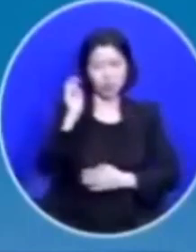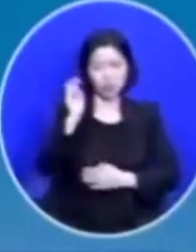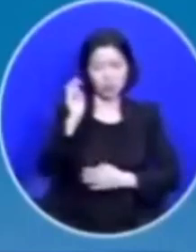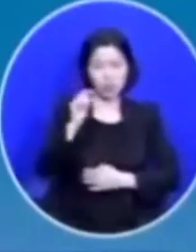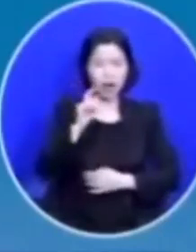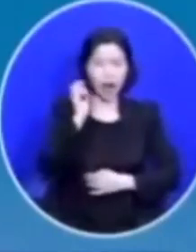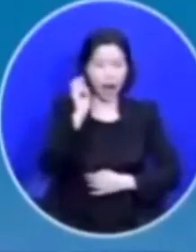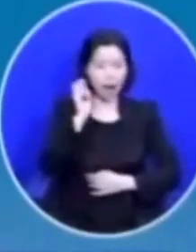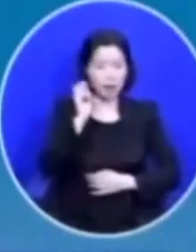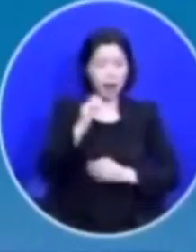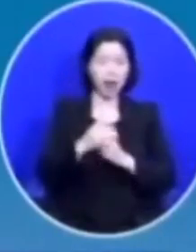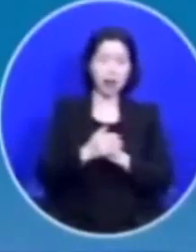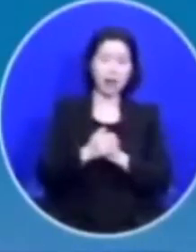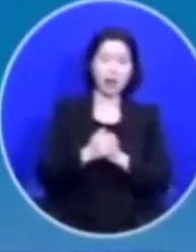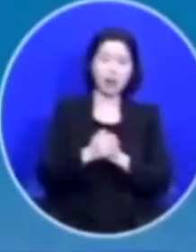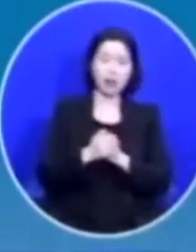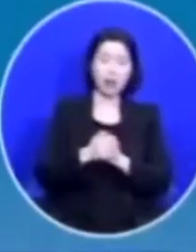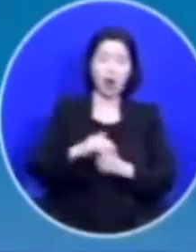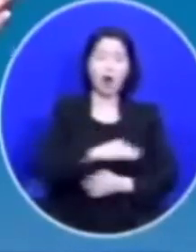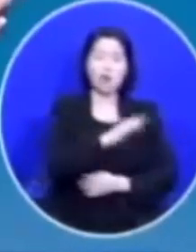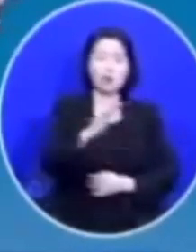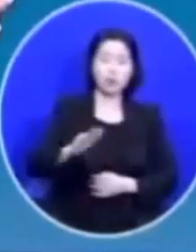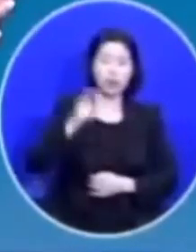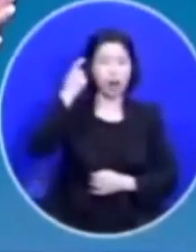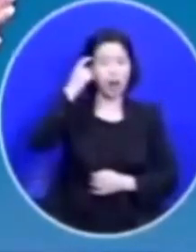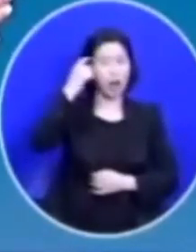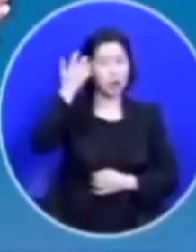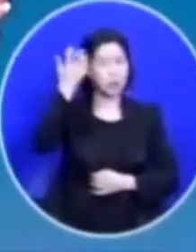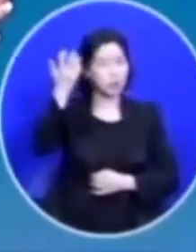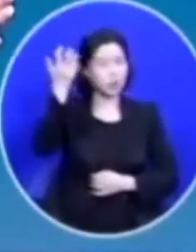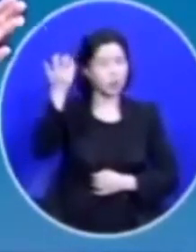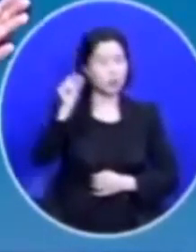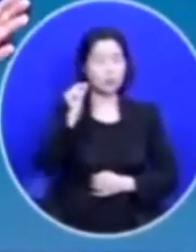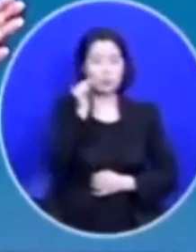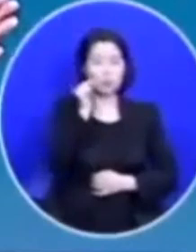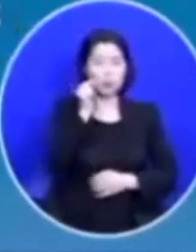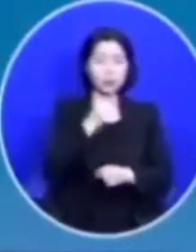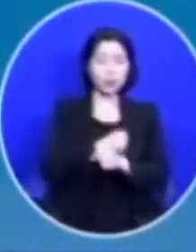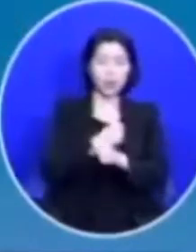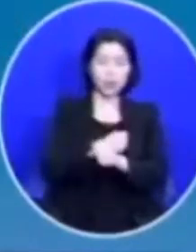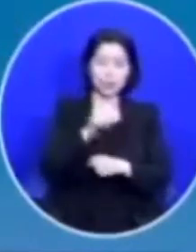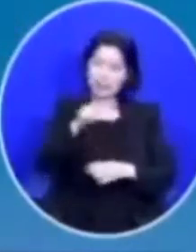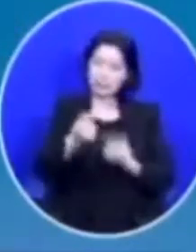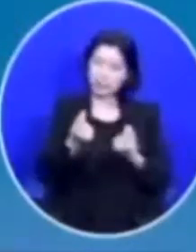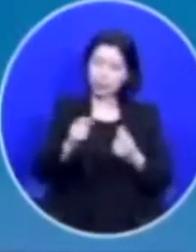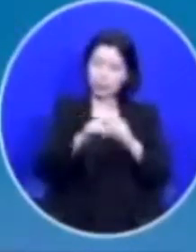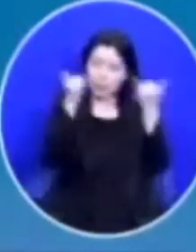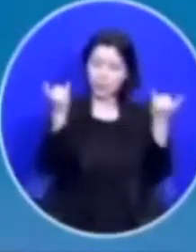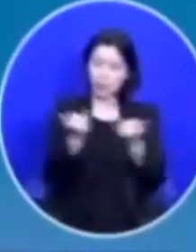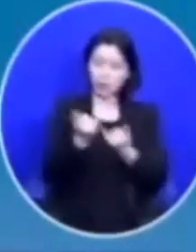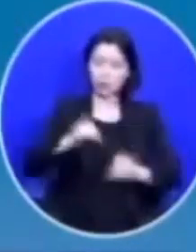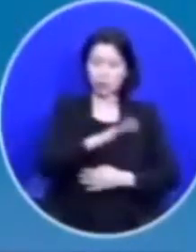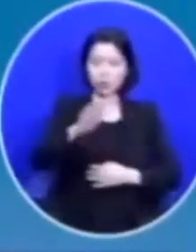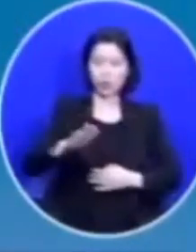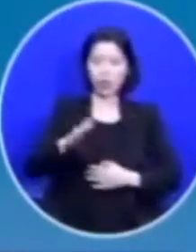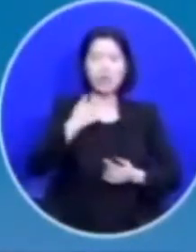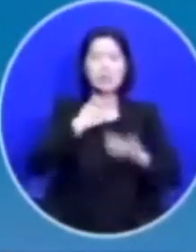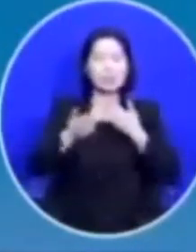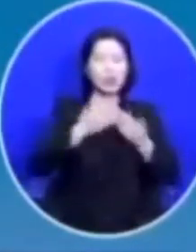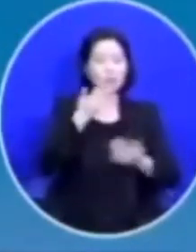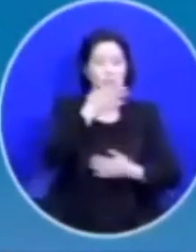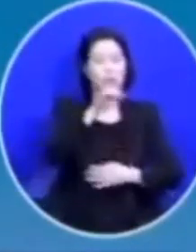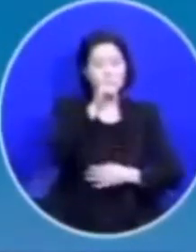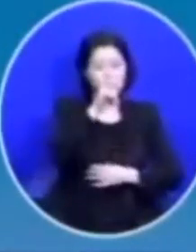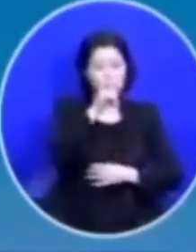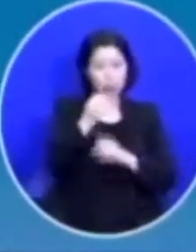아마 우리가 상상도 못하는 그런 사회를 앞으로 우리가 경험하게 될 것 부 물